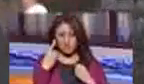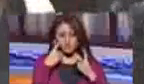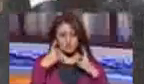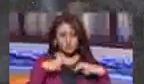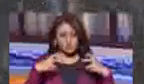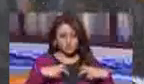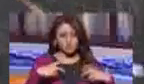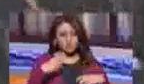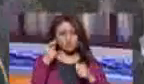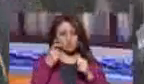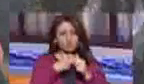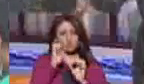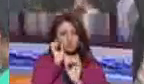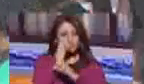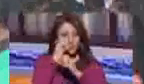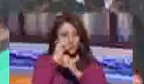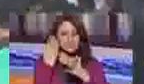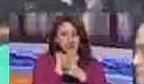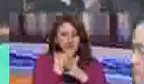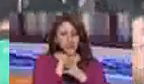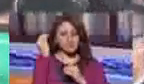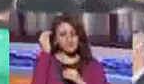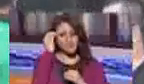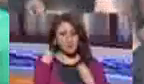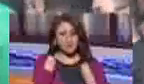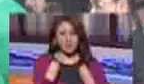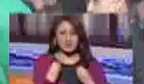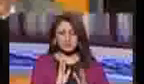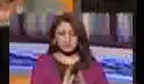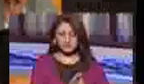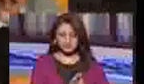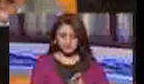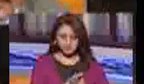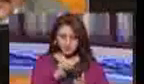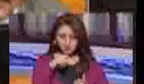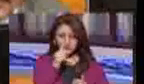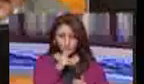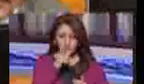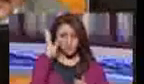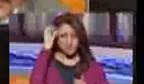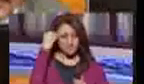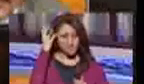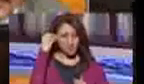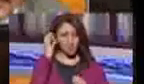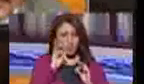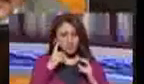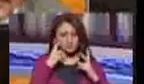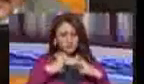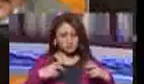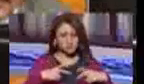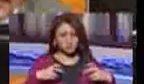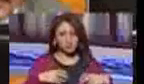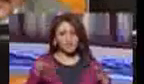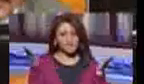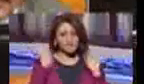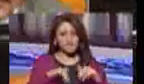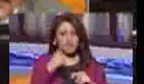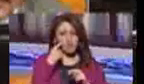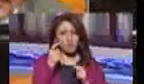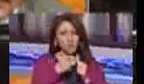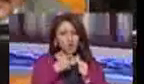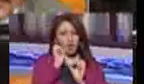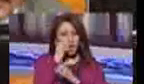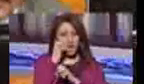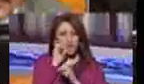ونفحص، احنا عشان نقول معلومات مؤكده لازم نطلع على حاجات كتير ونحلل بعض